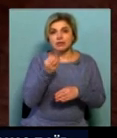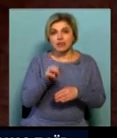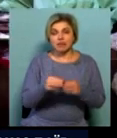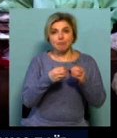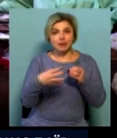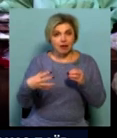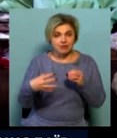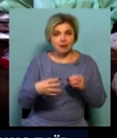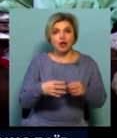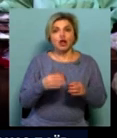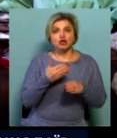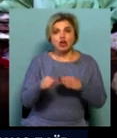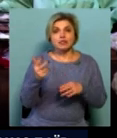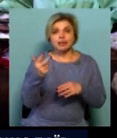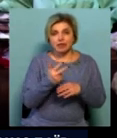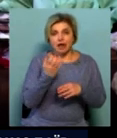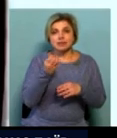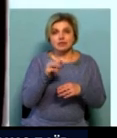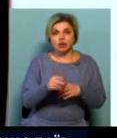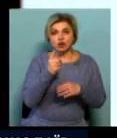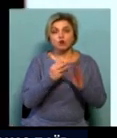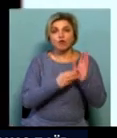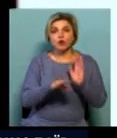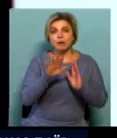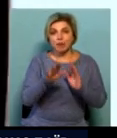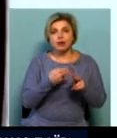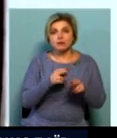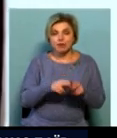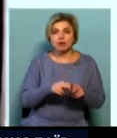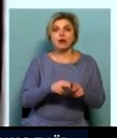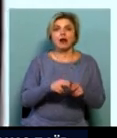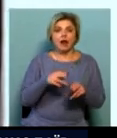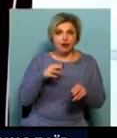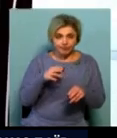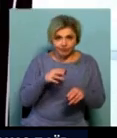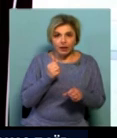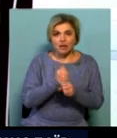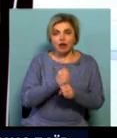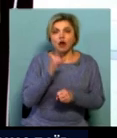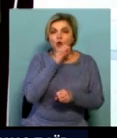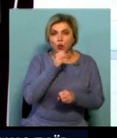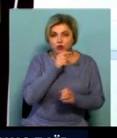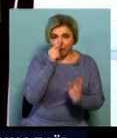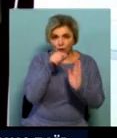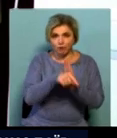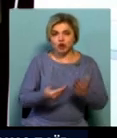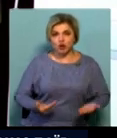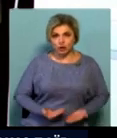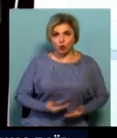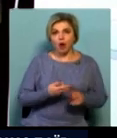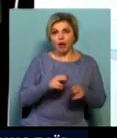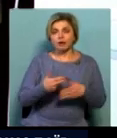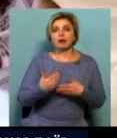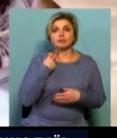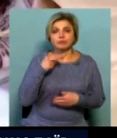15, частини 3 статті 185, це замах на вчинення крадіжки з проникненням у житло, що карається